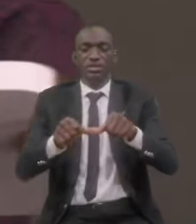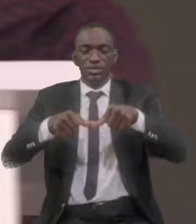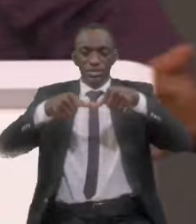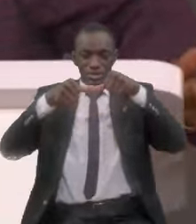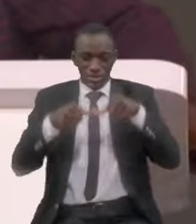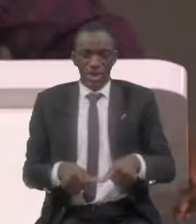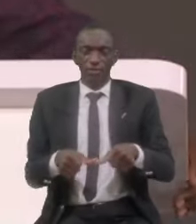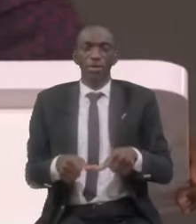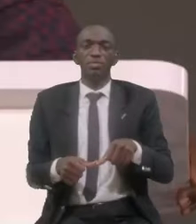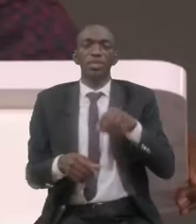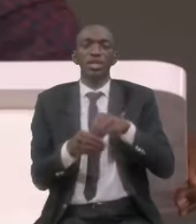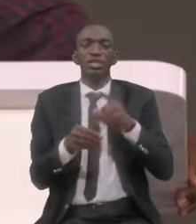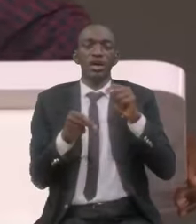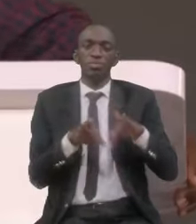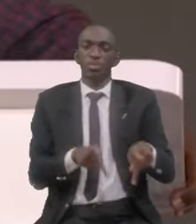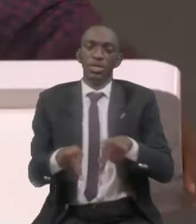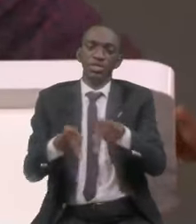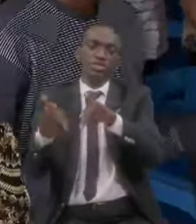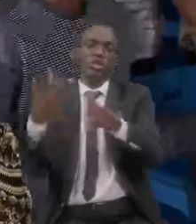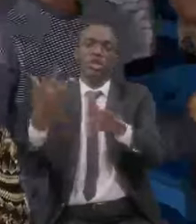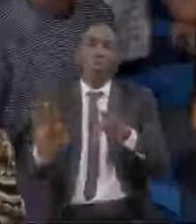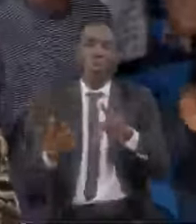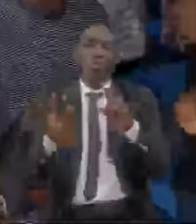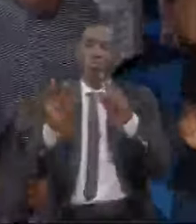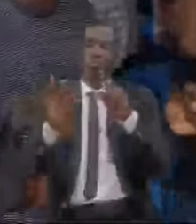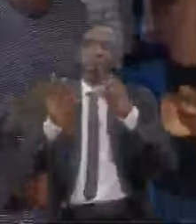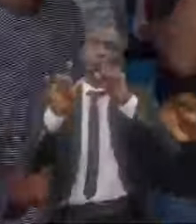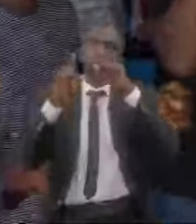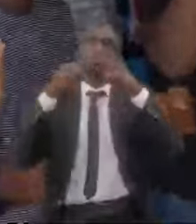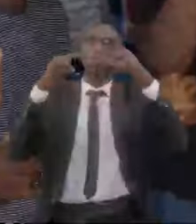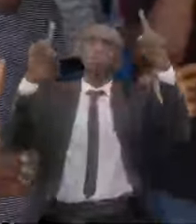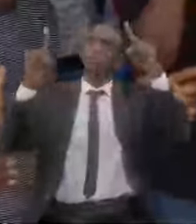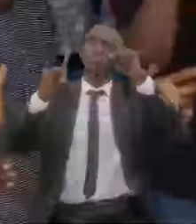dans le chemin des étoiles au nom de Jésus.